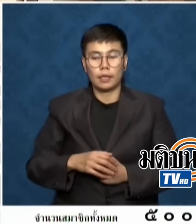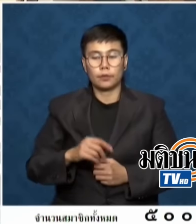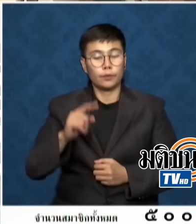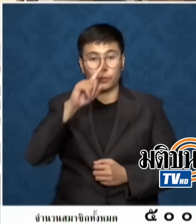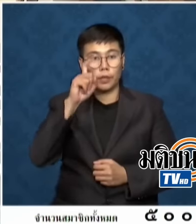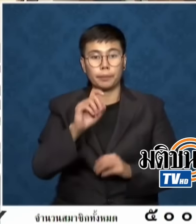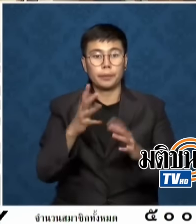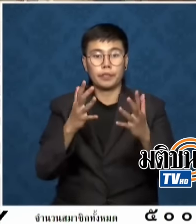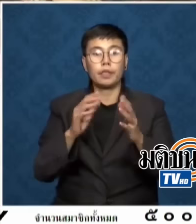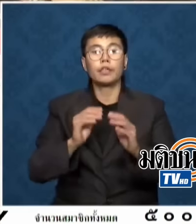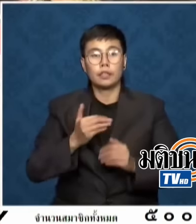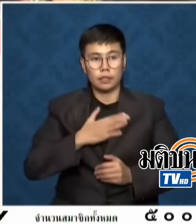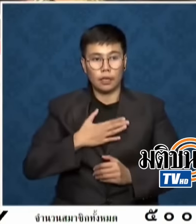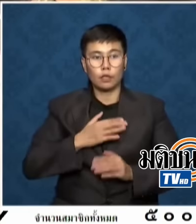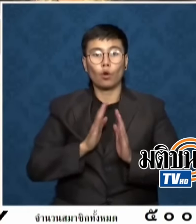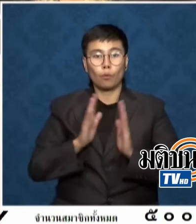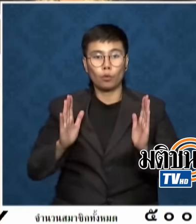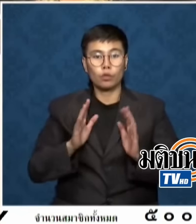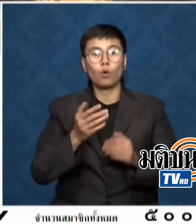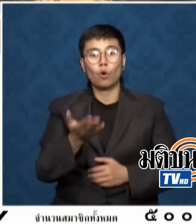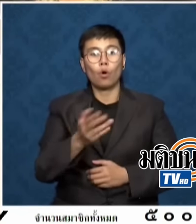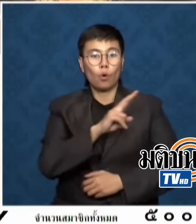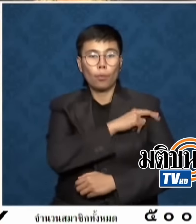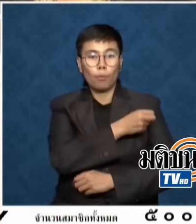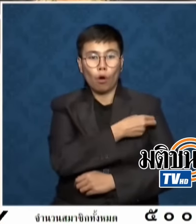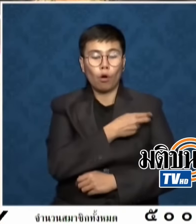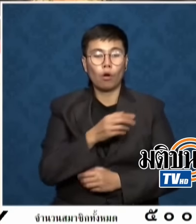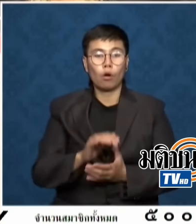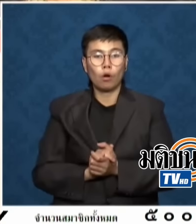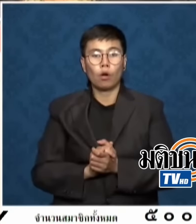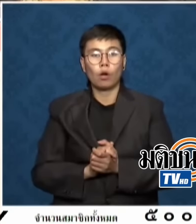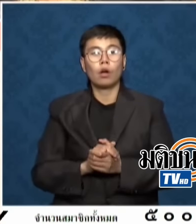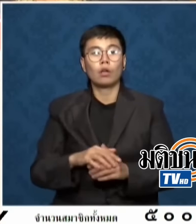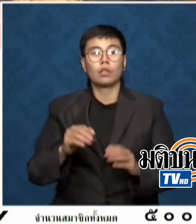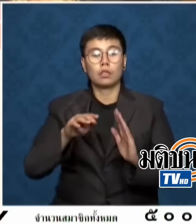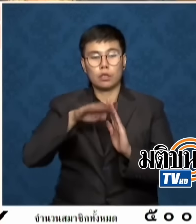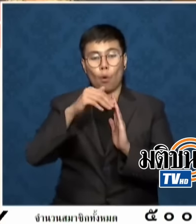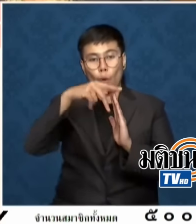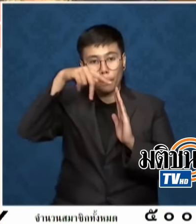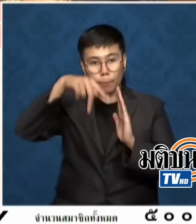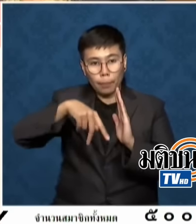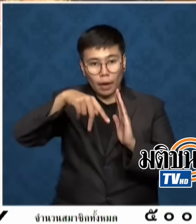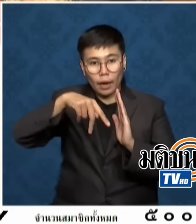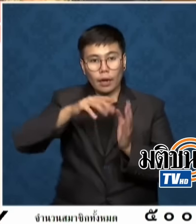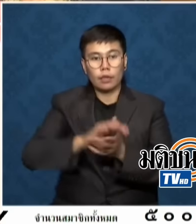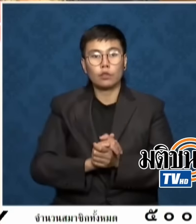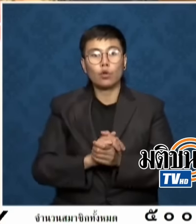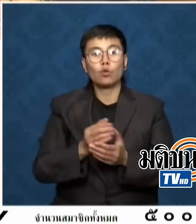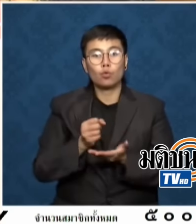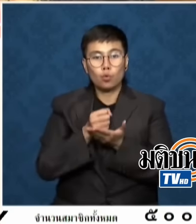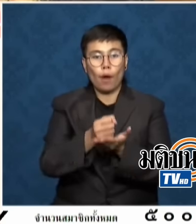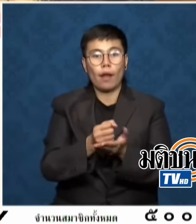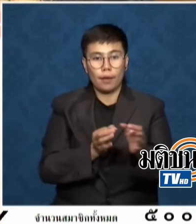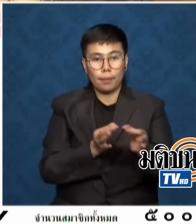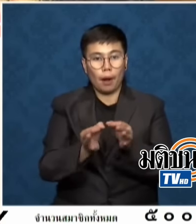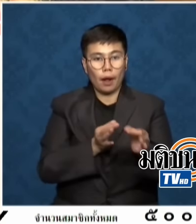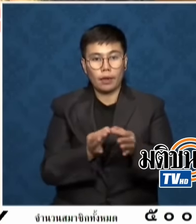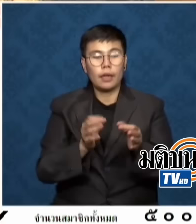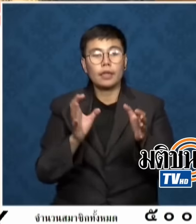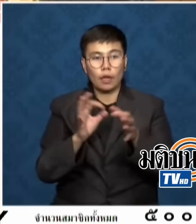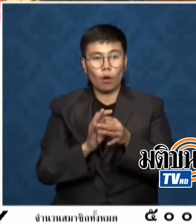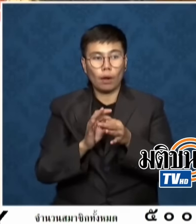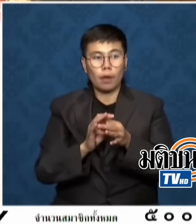ขอขอบพระคุณคุณหมอทศพรศิริรักษ์ส.ส.จังหวัดแพร่ด้วยค่ะที่ได้ให้การชี้แจงในเรื่องของ